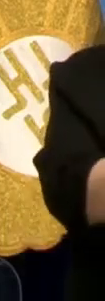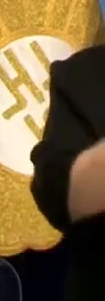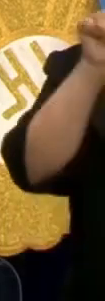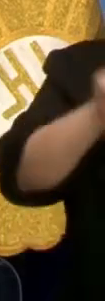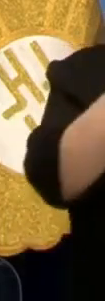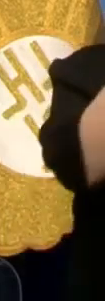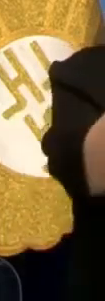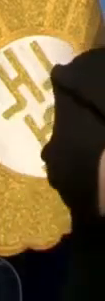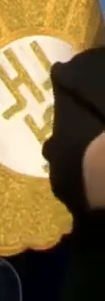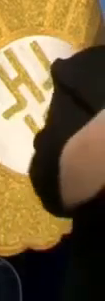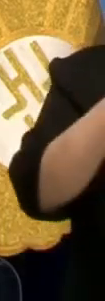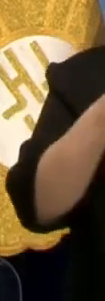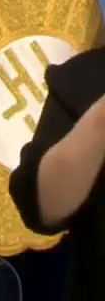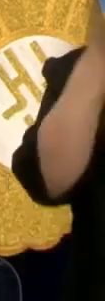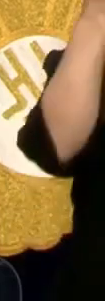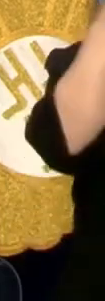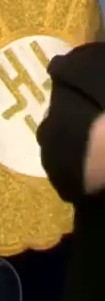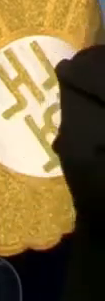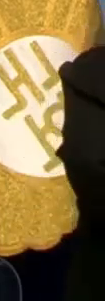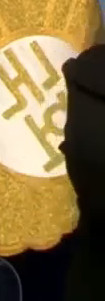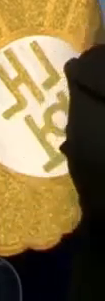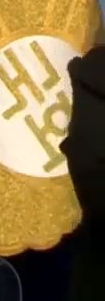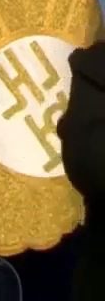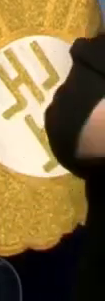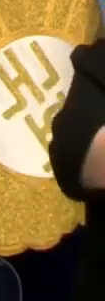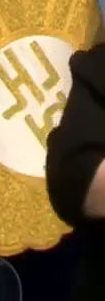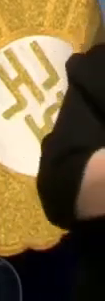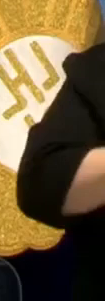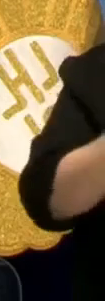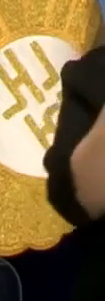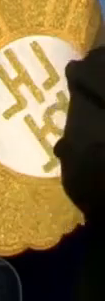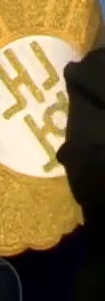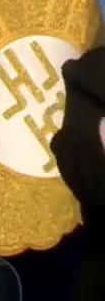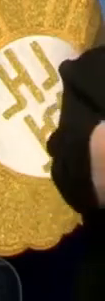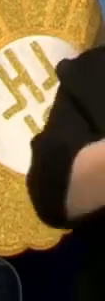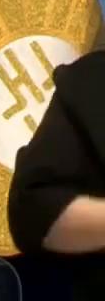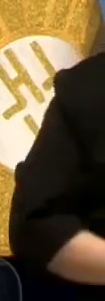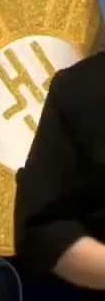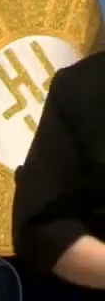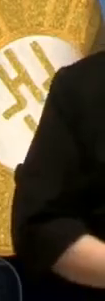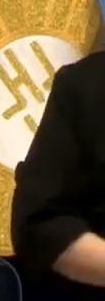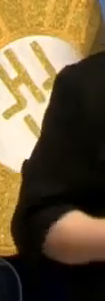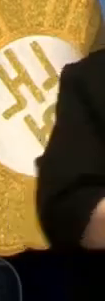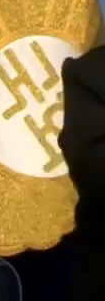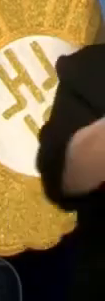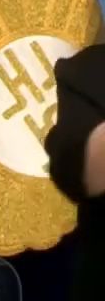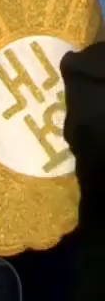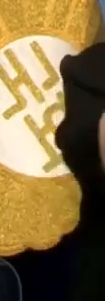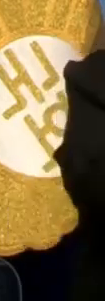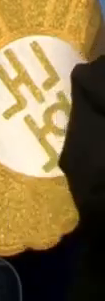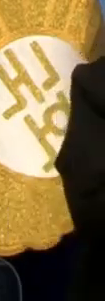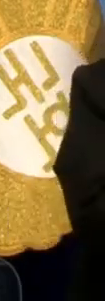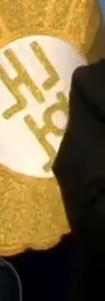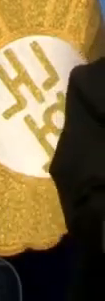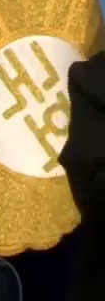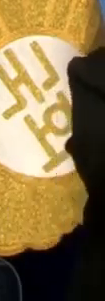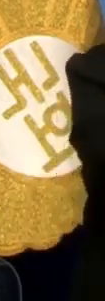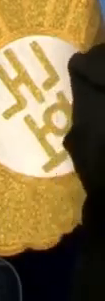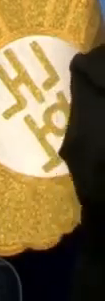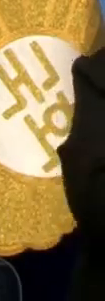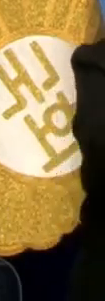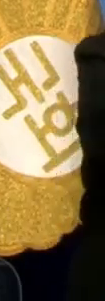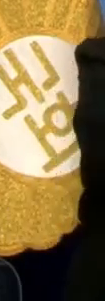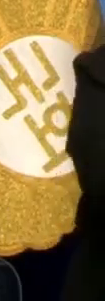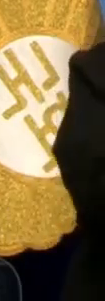보면 그 나라의 인권 수준을 알 수 있다고 합니다. 우리 사회는 이제 막 생명을 가진